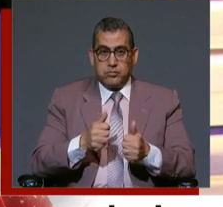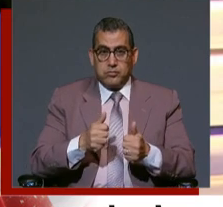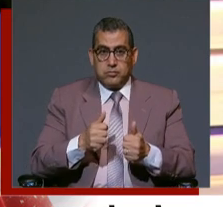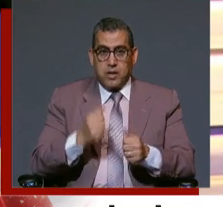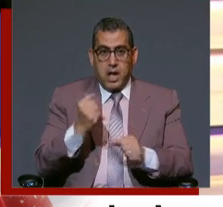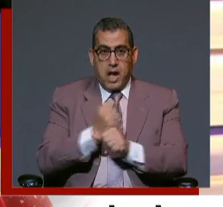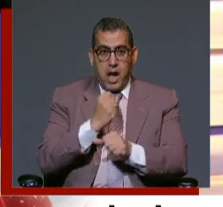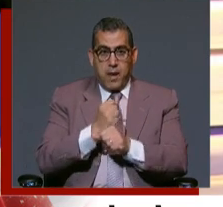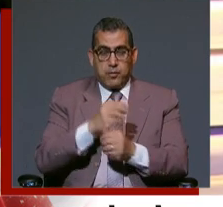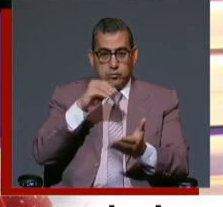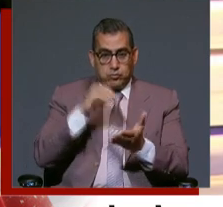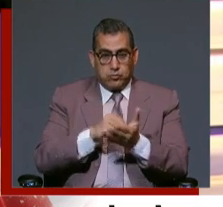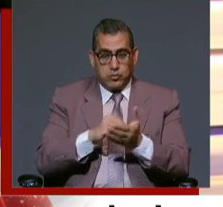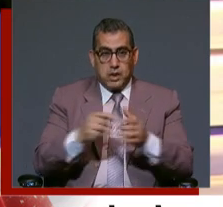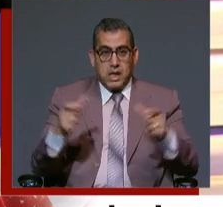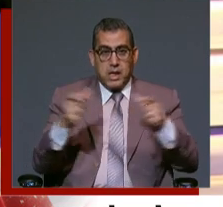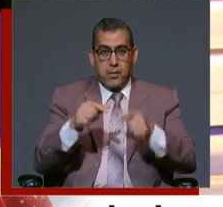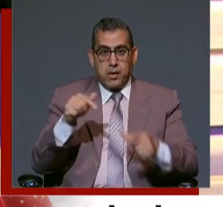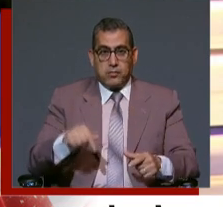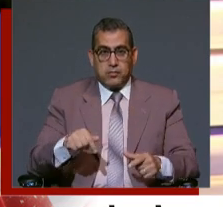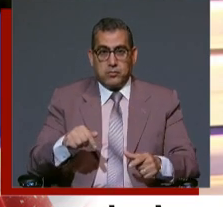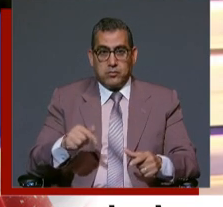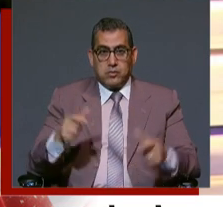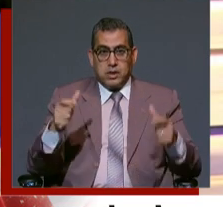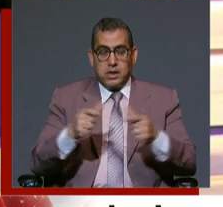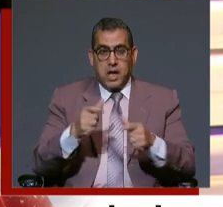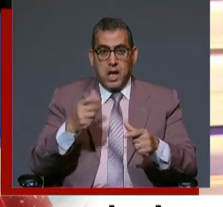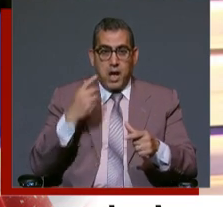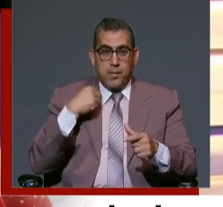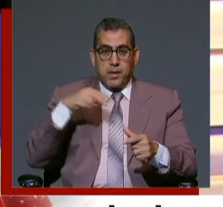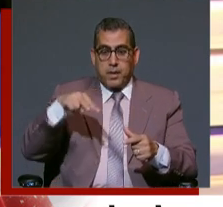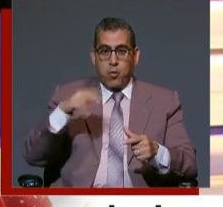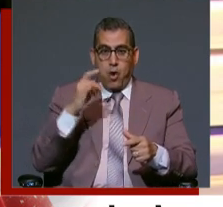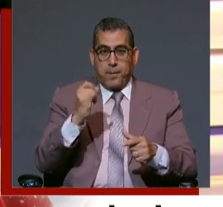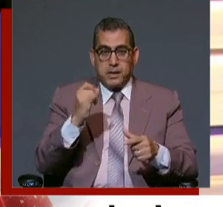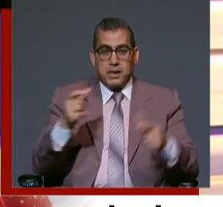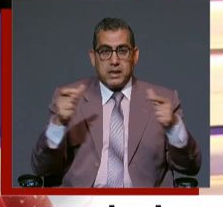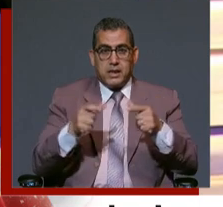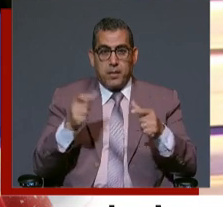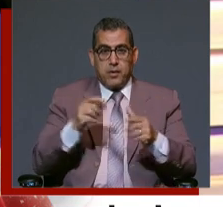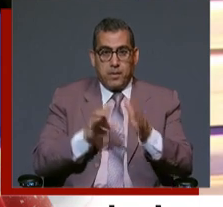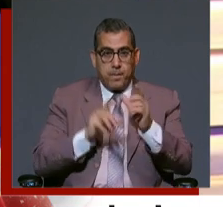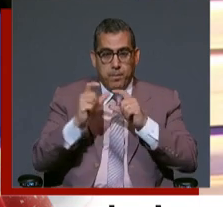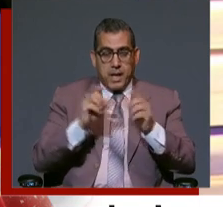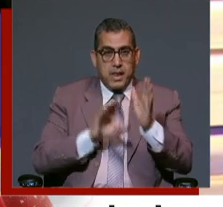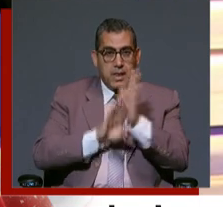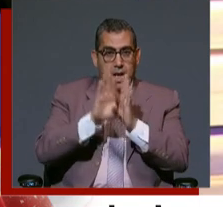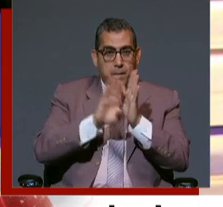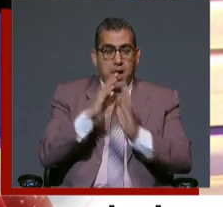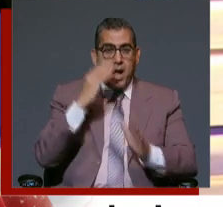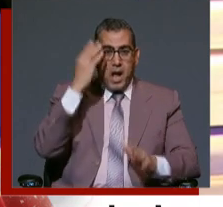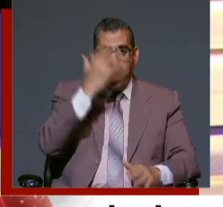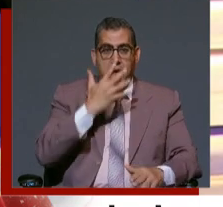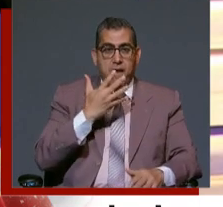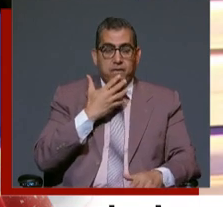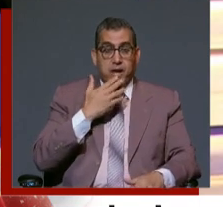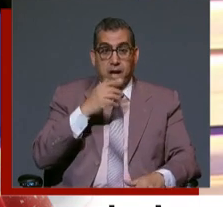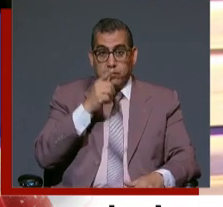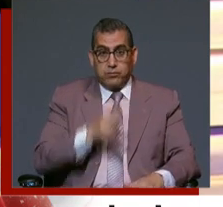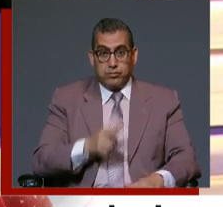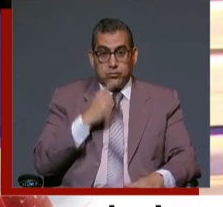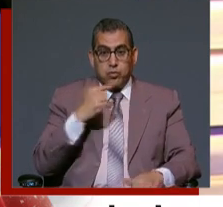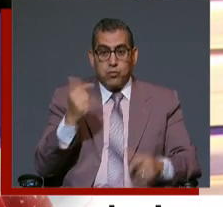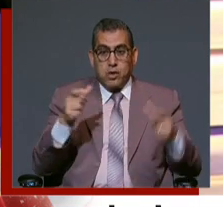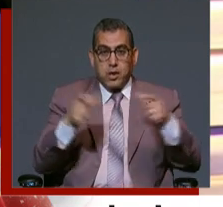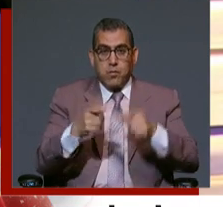لأعمال هذا الاجتماع، هو الاجتماع 58 لبنك التنمية الإفريقي. اجتماعات مهمة